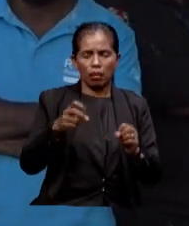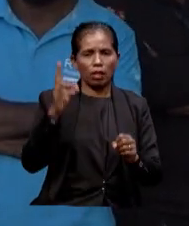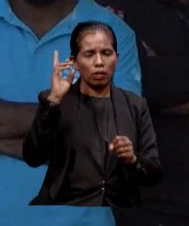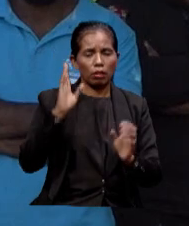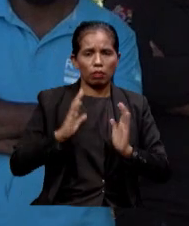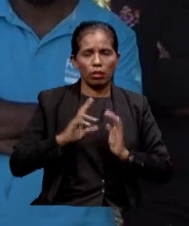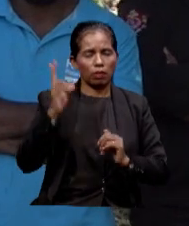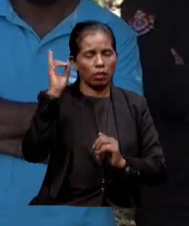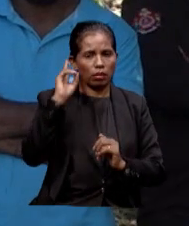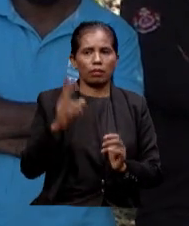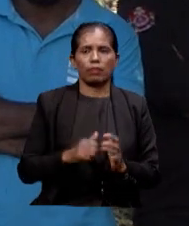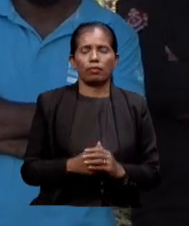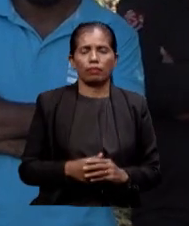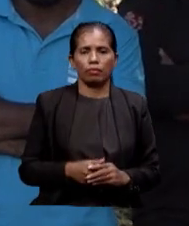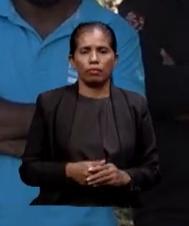kata